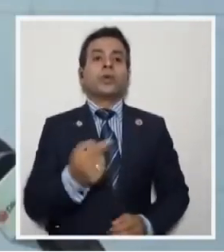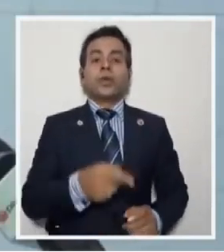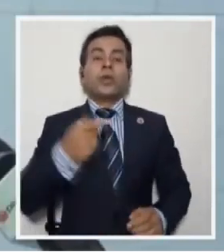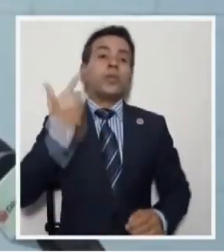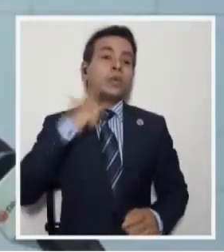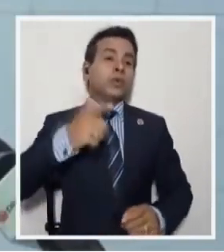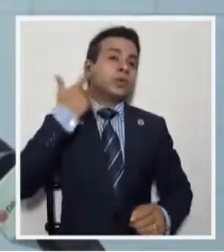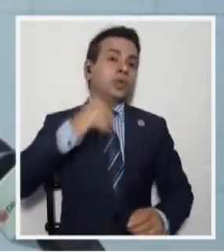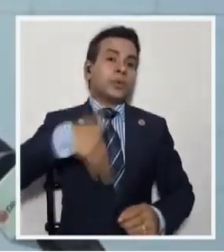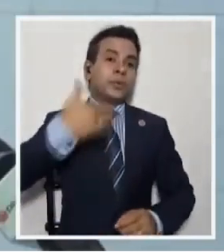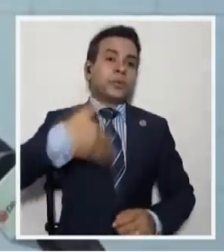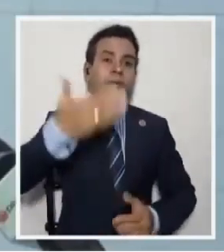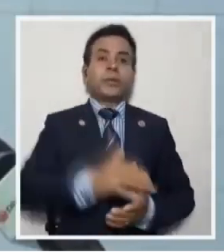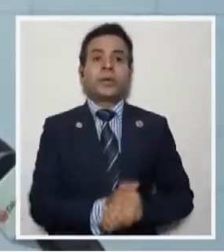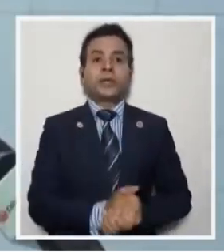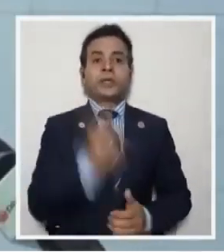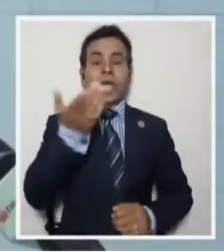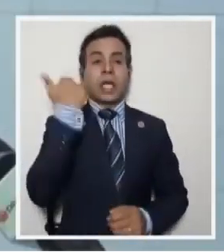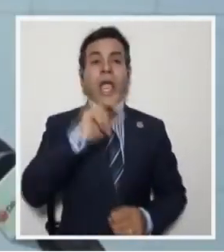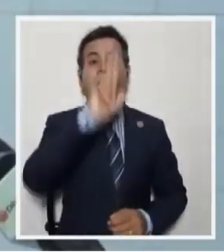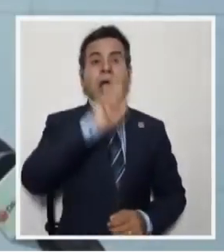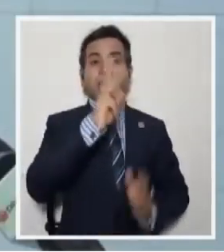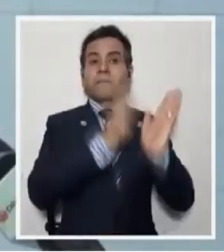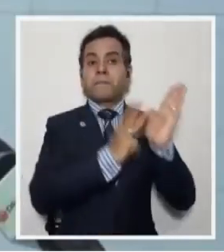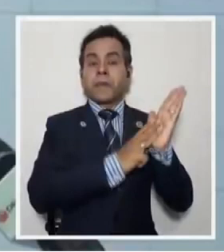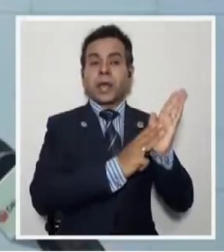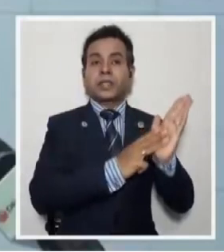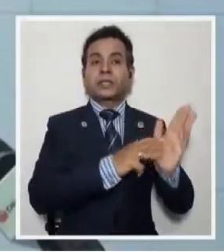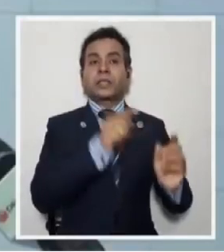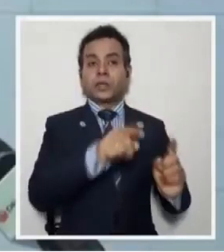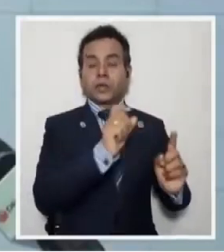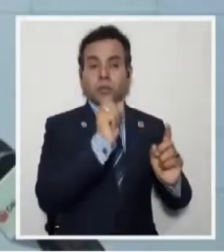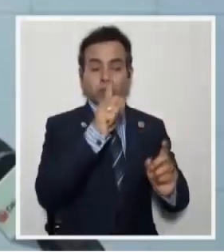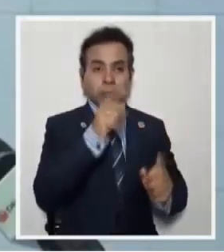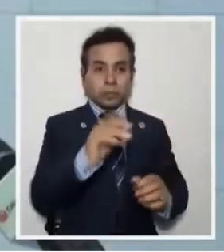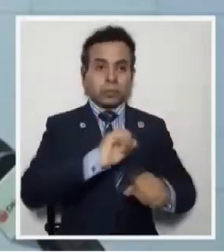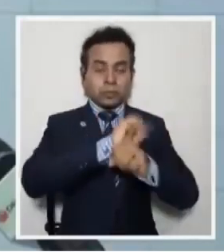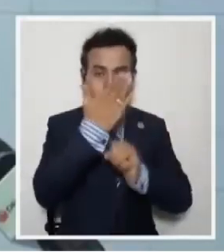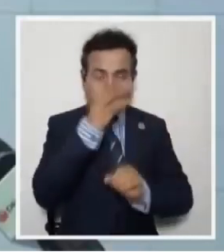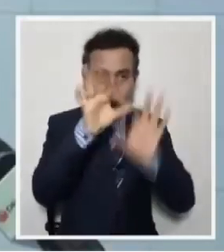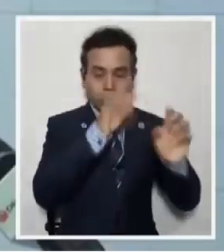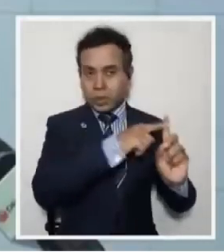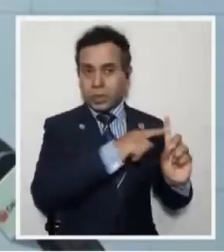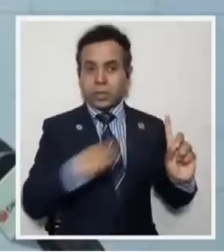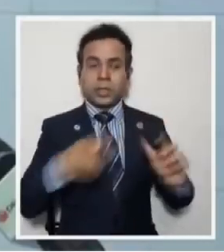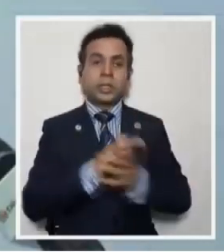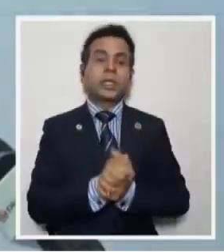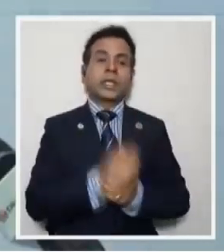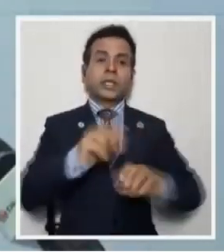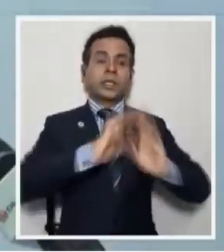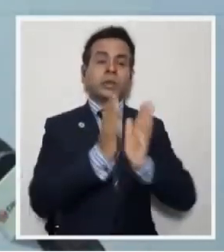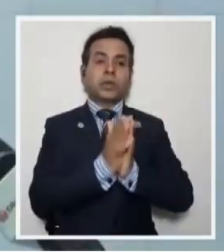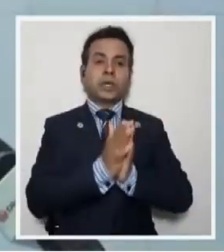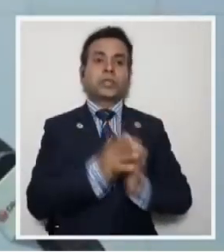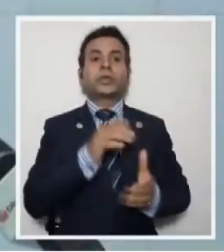8 মার্চ 2020 সাল থেকে, আমরা এখন 10ম সপ্তাহের মধ্যে আছি। 10ম সপ্তাহের এখনো আমাদের এটা 16 তারিখ থেকে 10ম সপ্তাহ আমাদের 10 মে